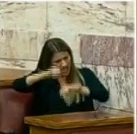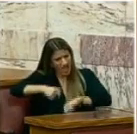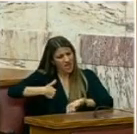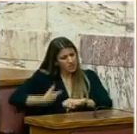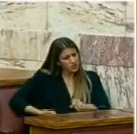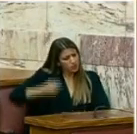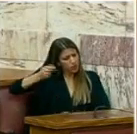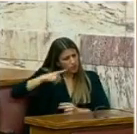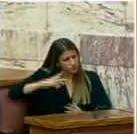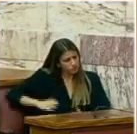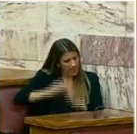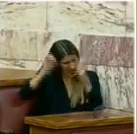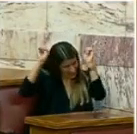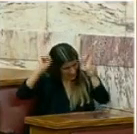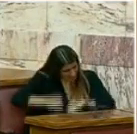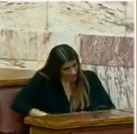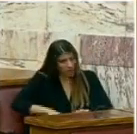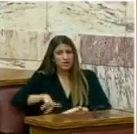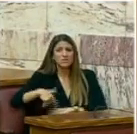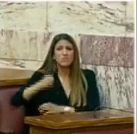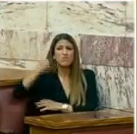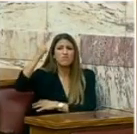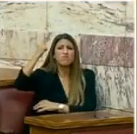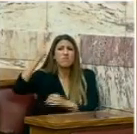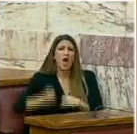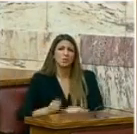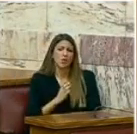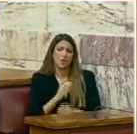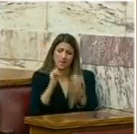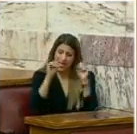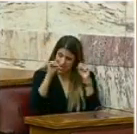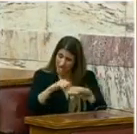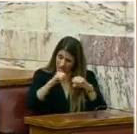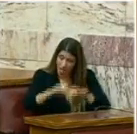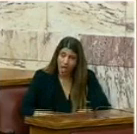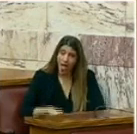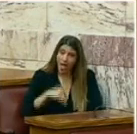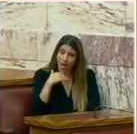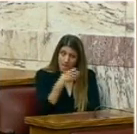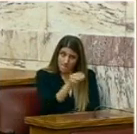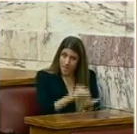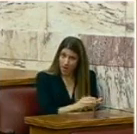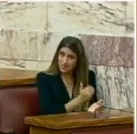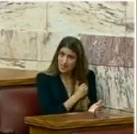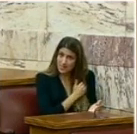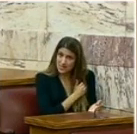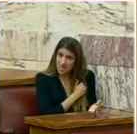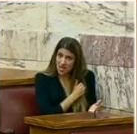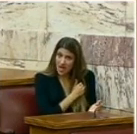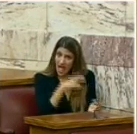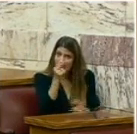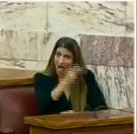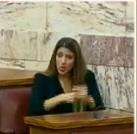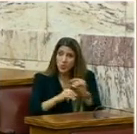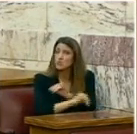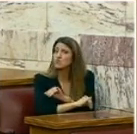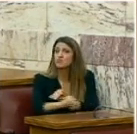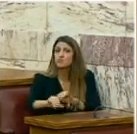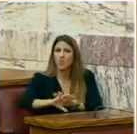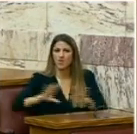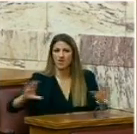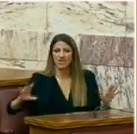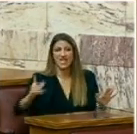διαχειριζόμαστε ένα δύσκολο πλαίσιο επιβαρυντικό για τους ανθρώπους, δεν έχει δώσει σήμα πολιτικής ανατροπής στη